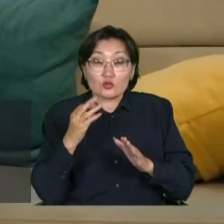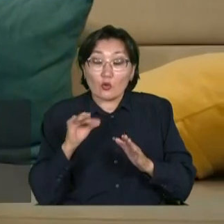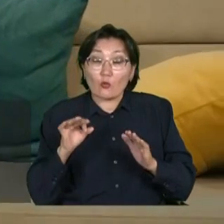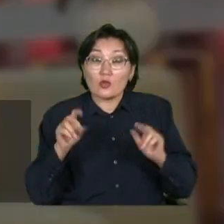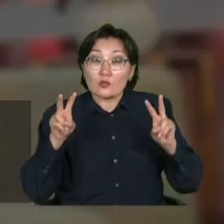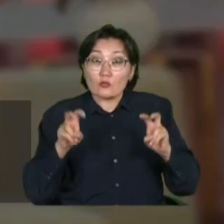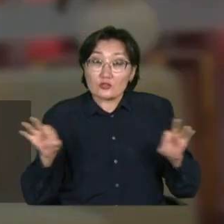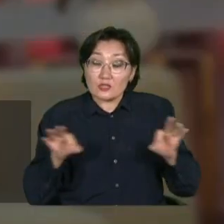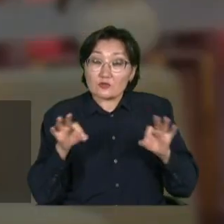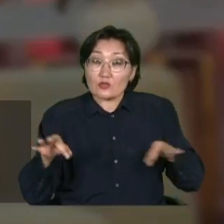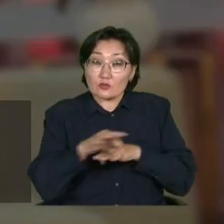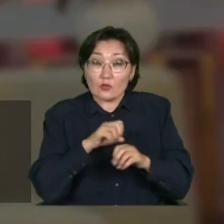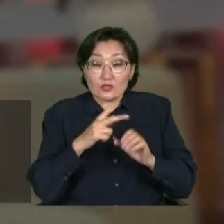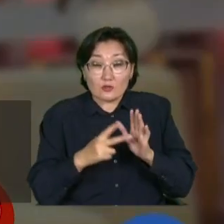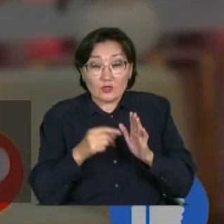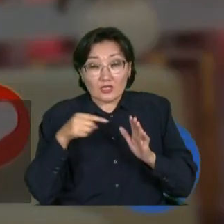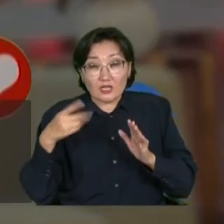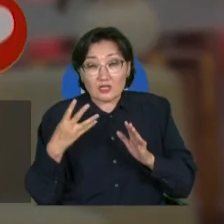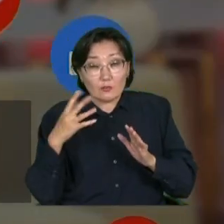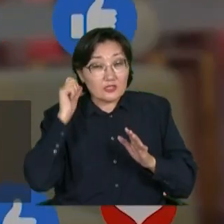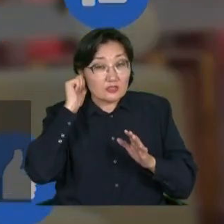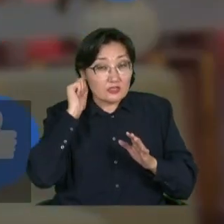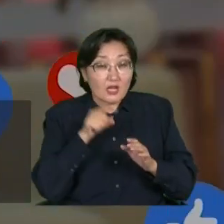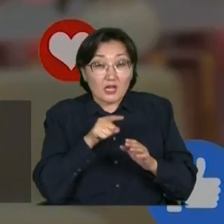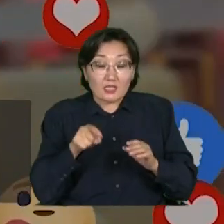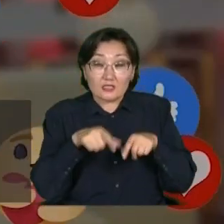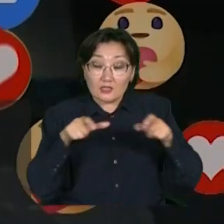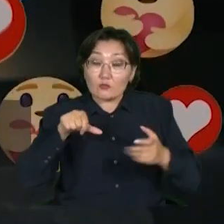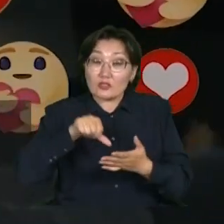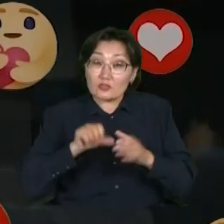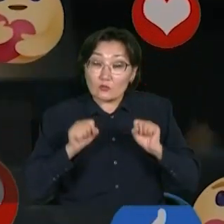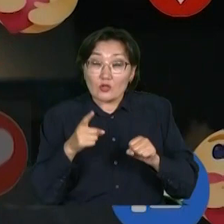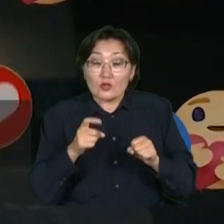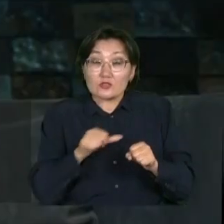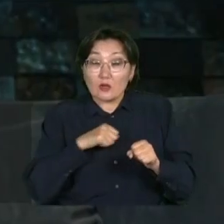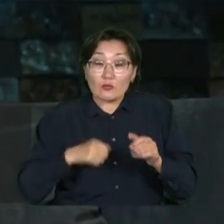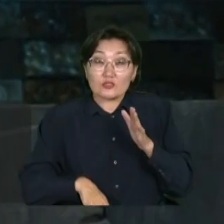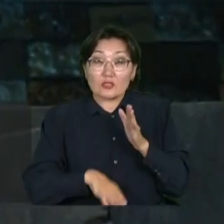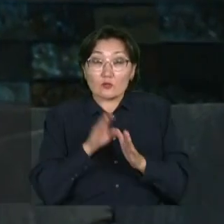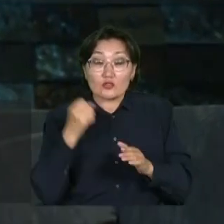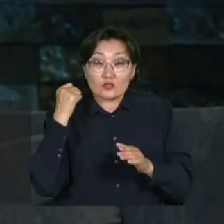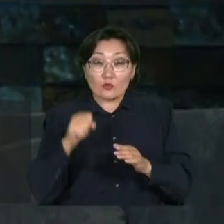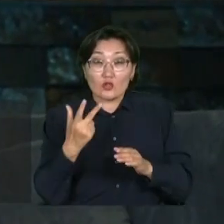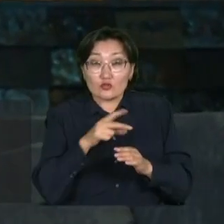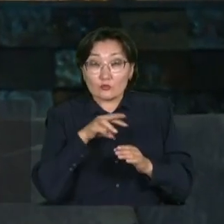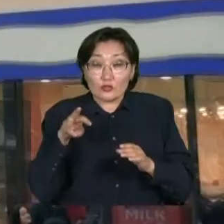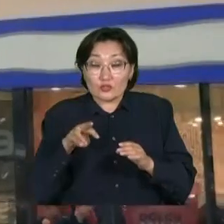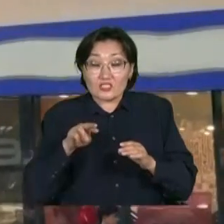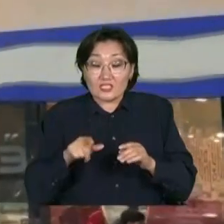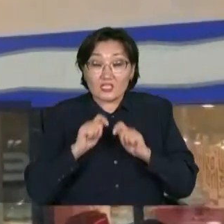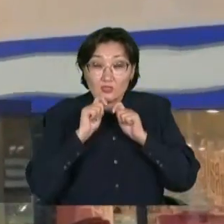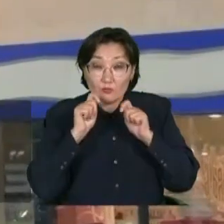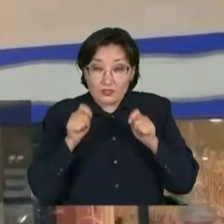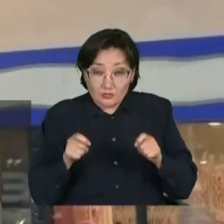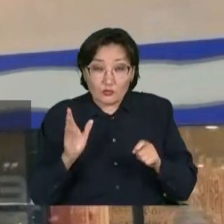музыкалық жобаға 18-45 жас аралығындағы үміткерлер қатысалады. 100-ден жүйрік шыққан жеңімпазға 3 миллион теңге көлемінде